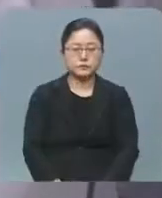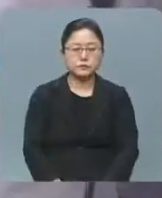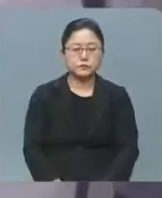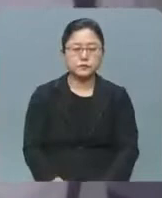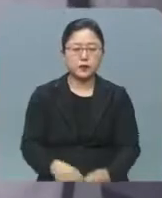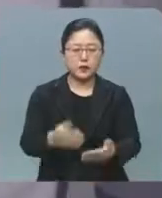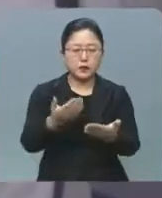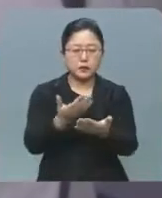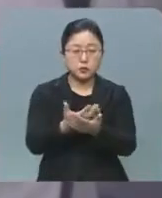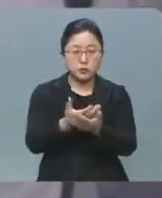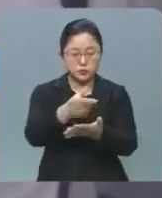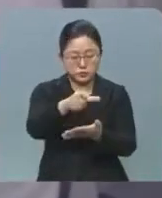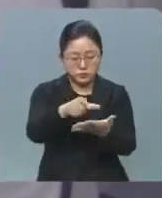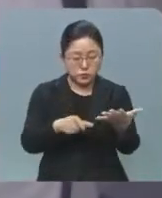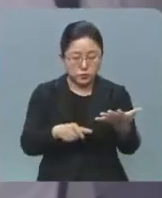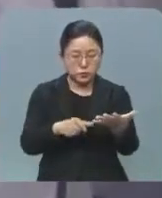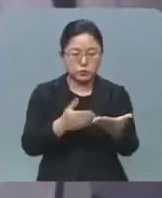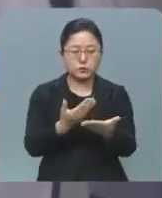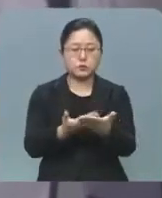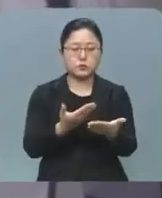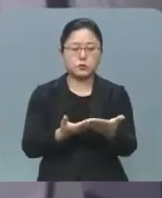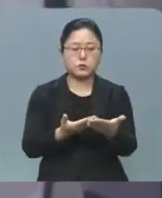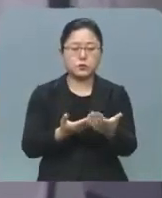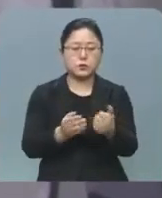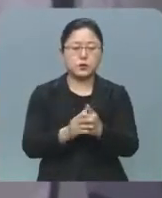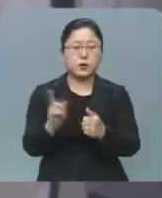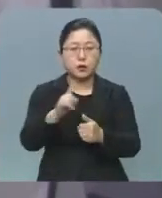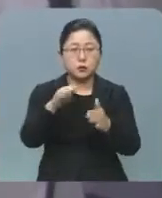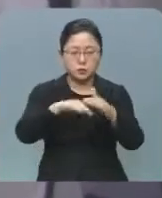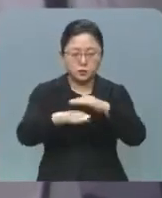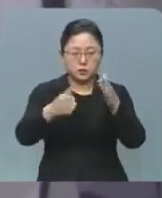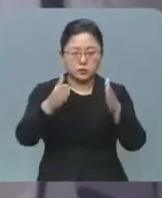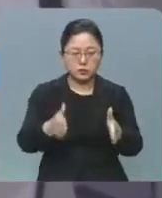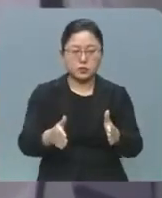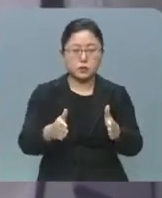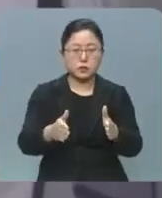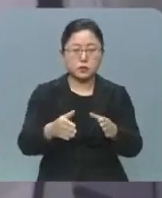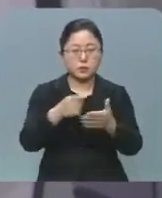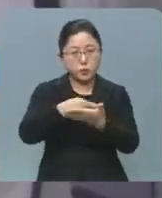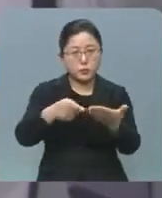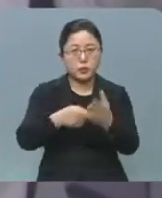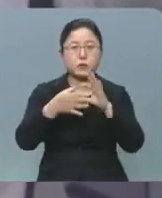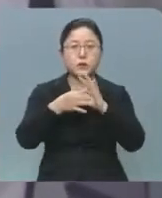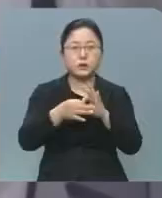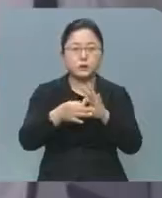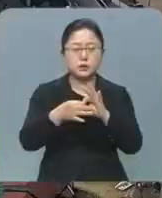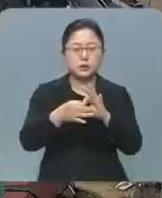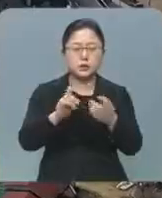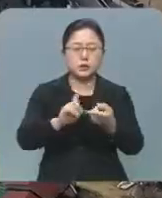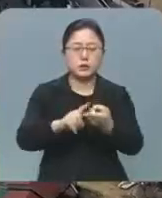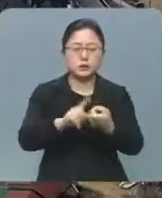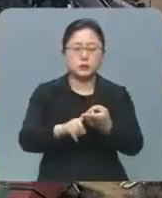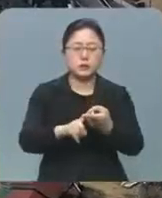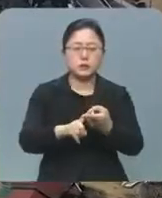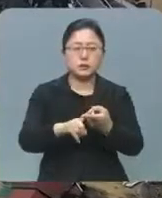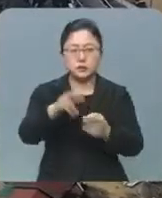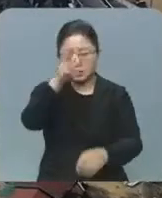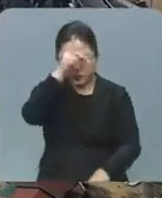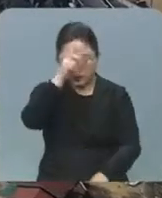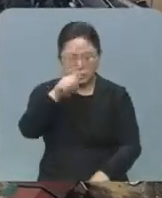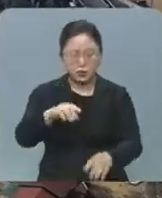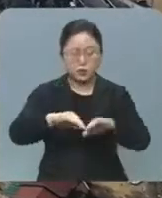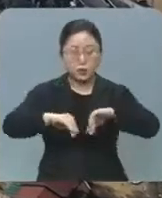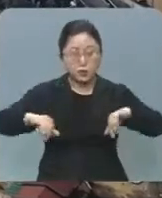좀 밑에서 리스트를 좀 한번 달라. 어느 공사 구간에 애들 보상 관련하고. 경찰은